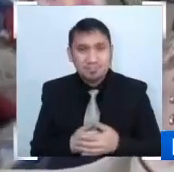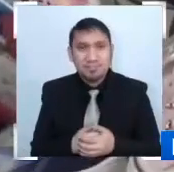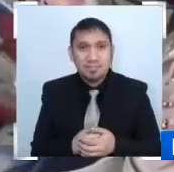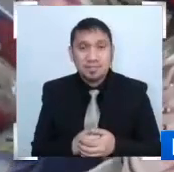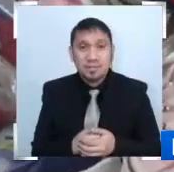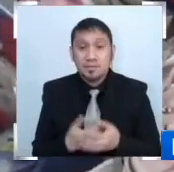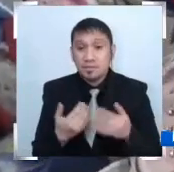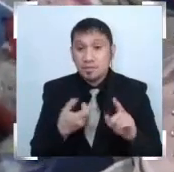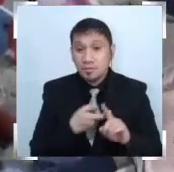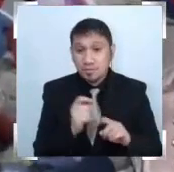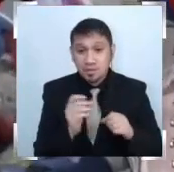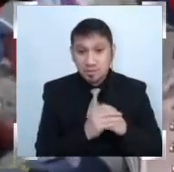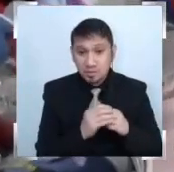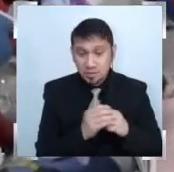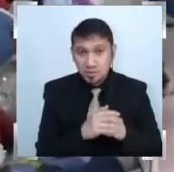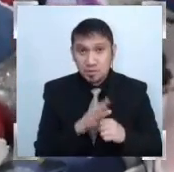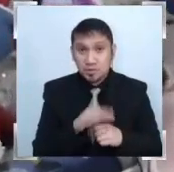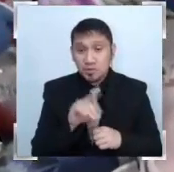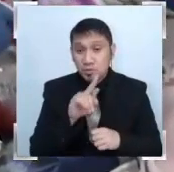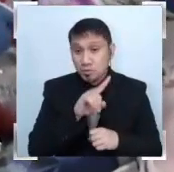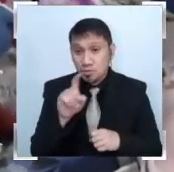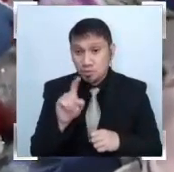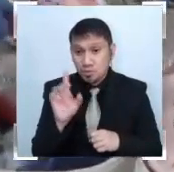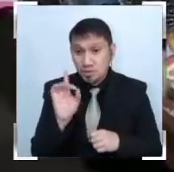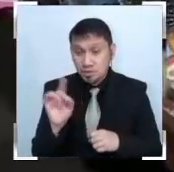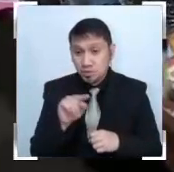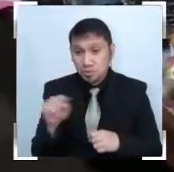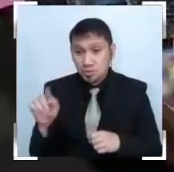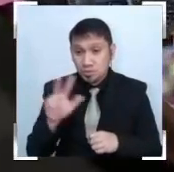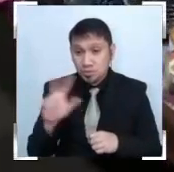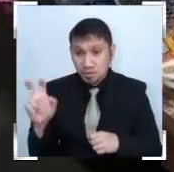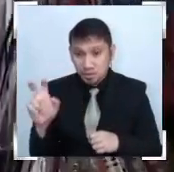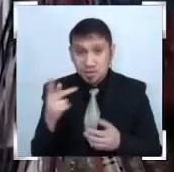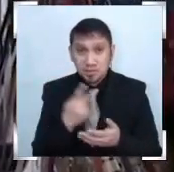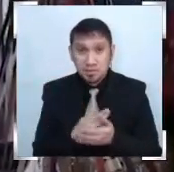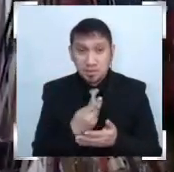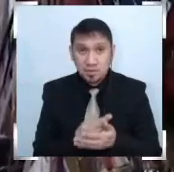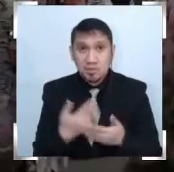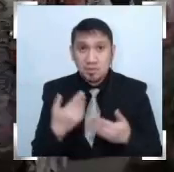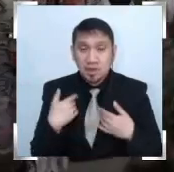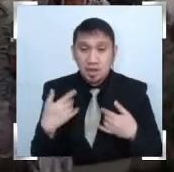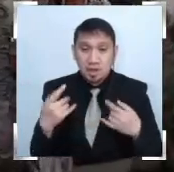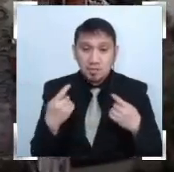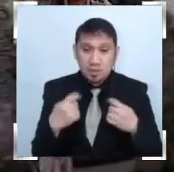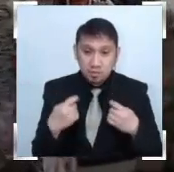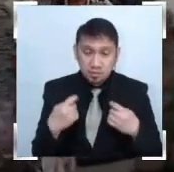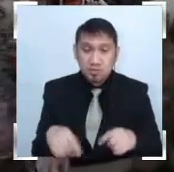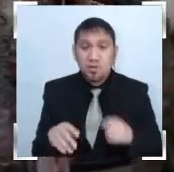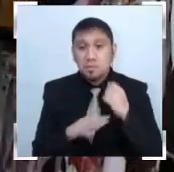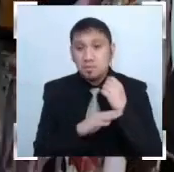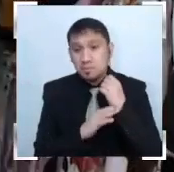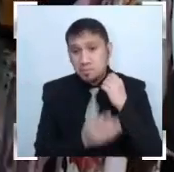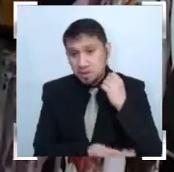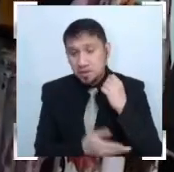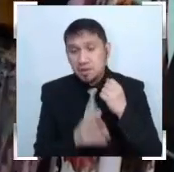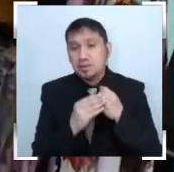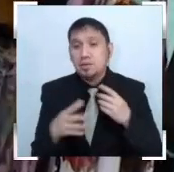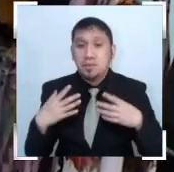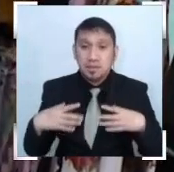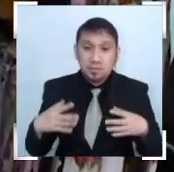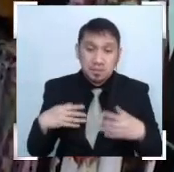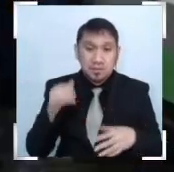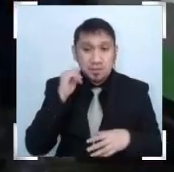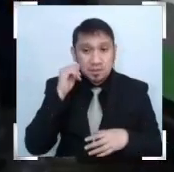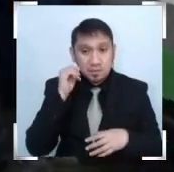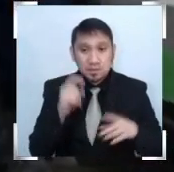sapatos pambata na nasa 180 to 380 pesos, laruan, bag, mga damit pambabae, t-shirt,